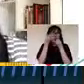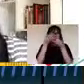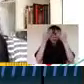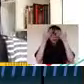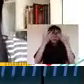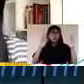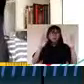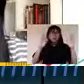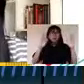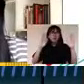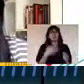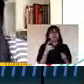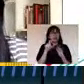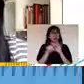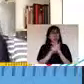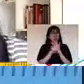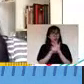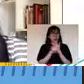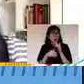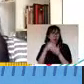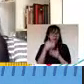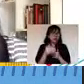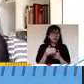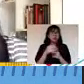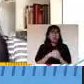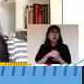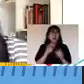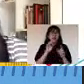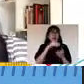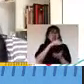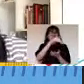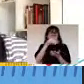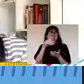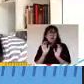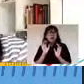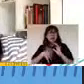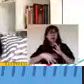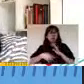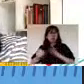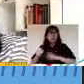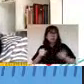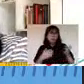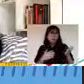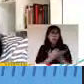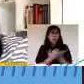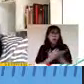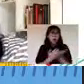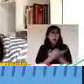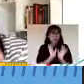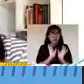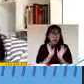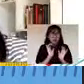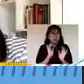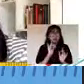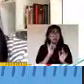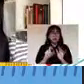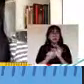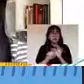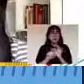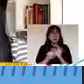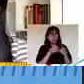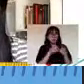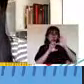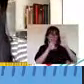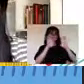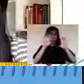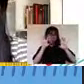Oke, ini contoh ragam penyalahgunaan data di sejumlah bidang. Di halaman berikutnya kita lihat banyak juga di e-commerce ya.